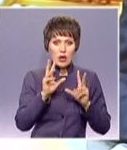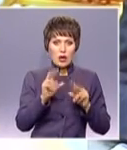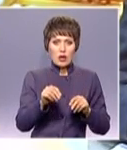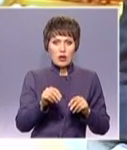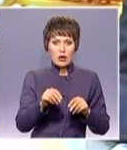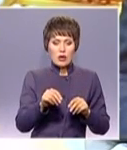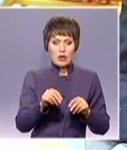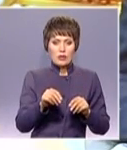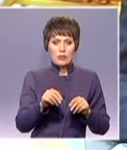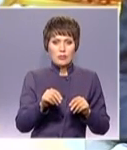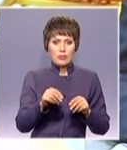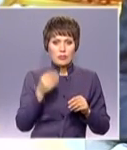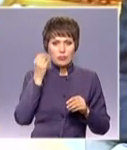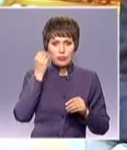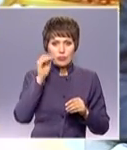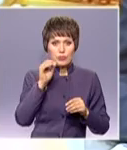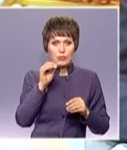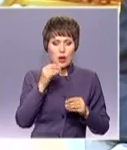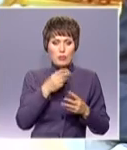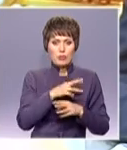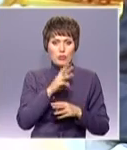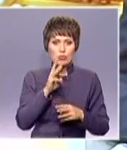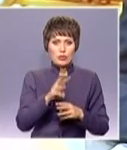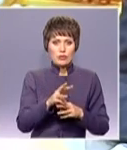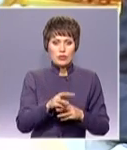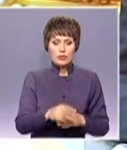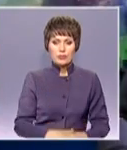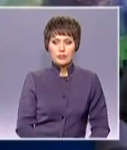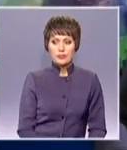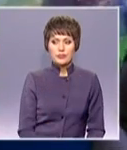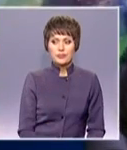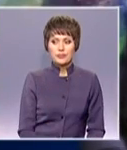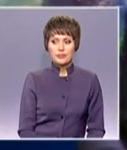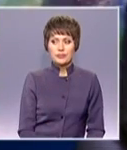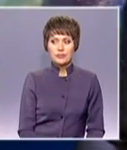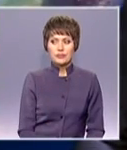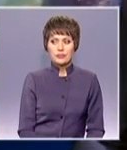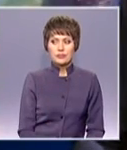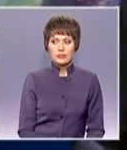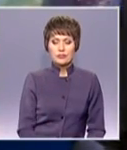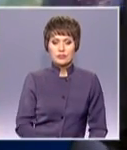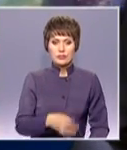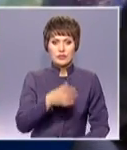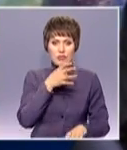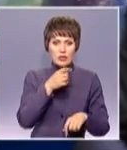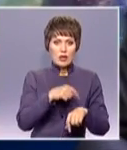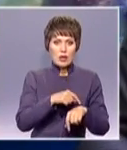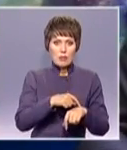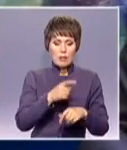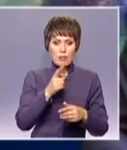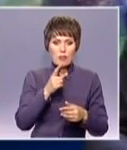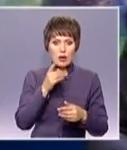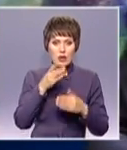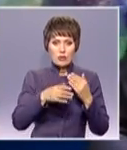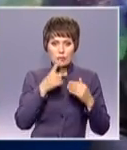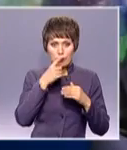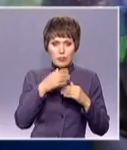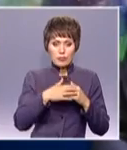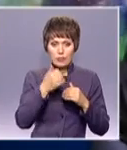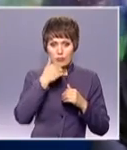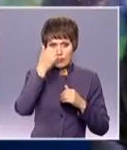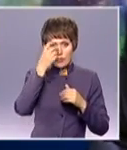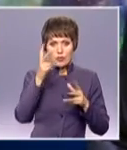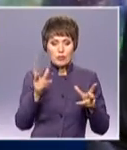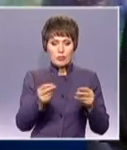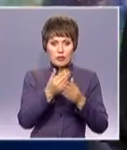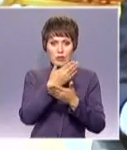гарантированным качеством обслуживания. Ерким Еремекович, у нас время прямого эфира подходит к концу. Вам спасибо, что пришли. Успехов